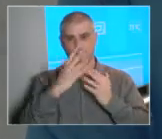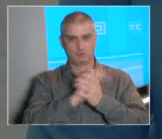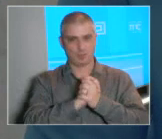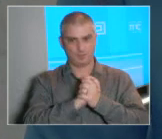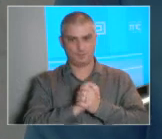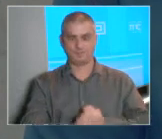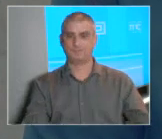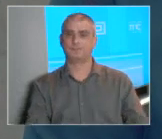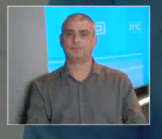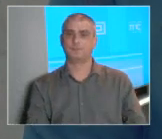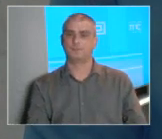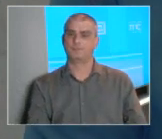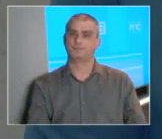הדר.